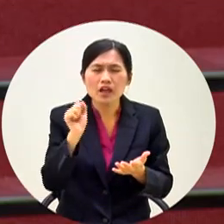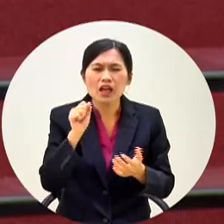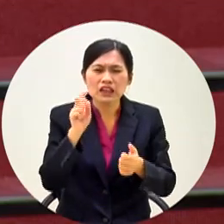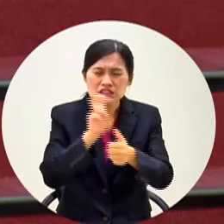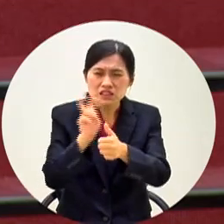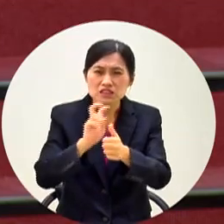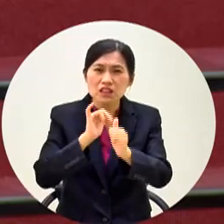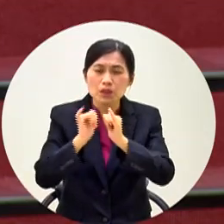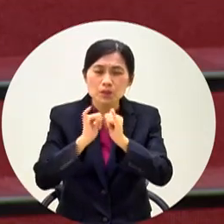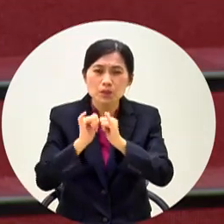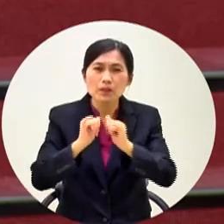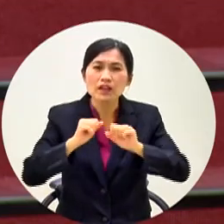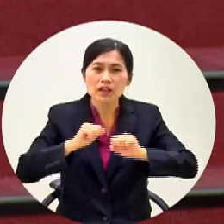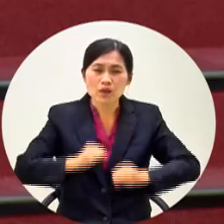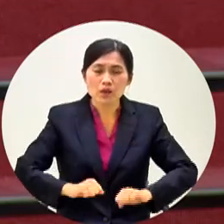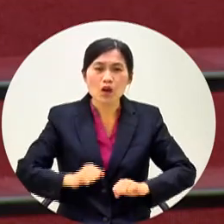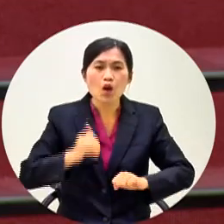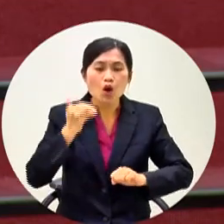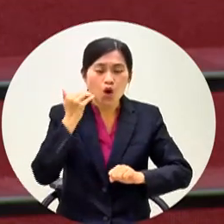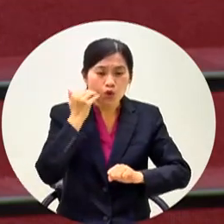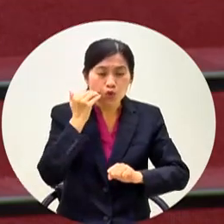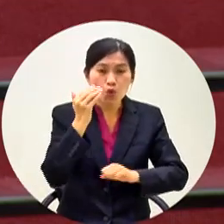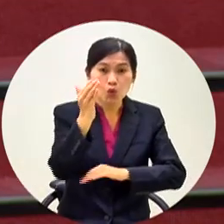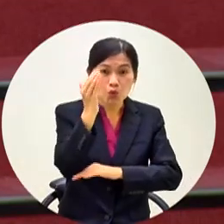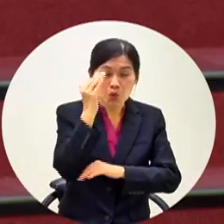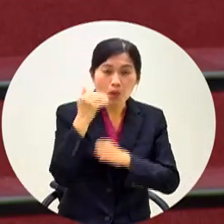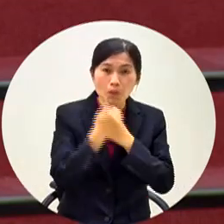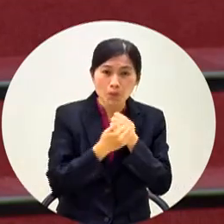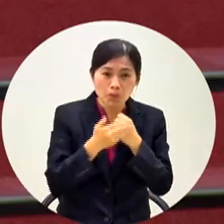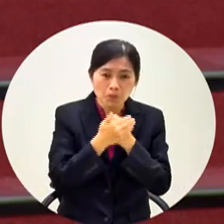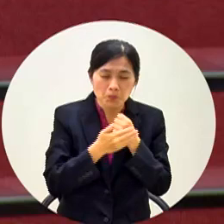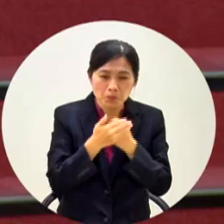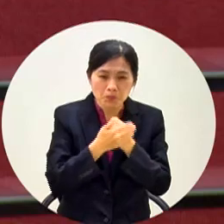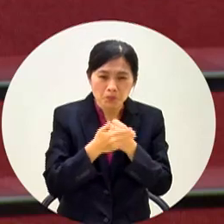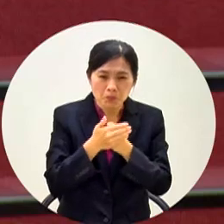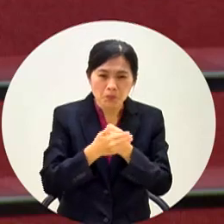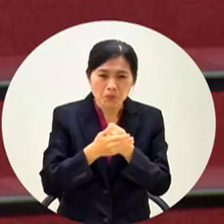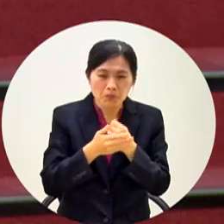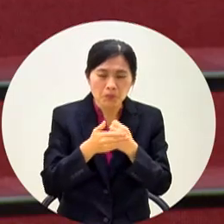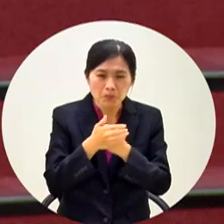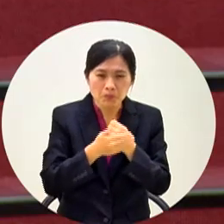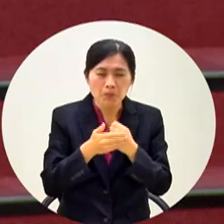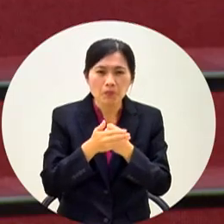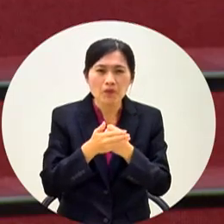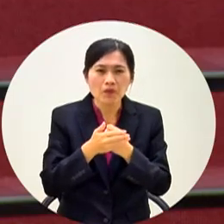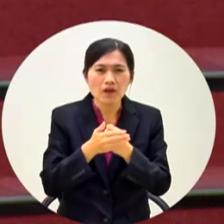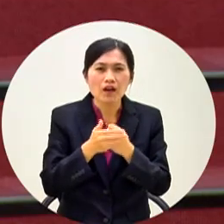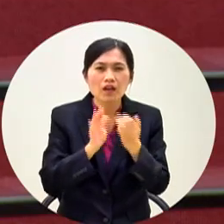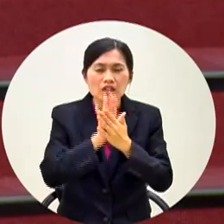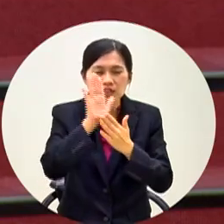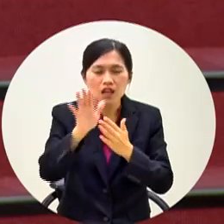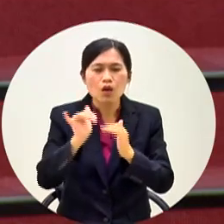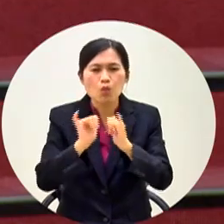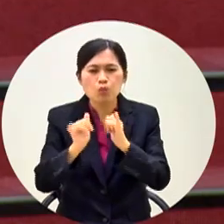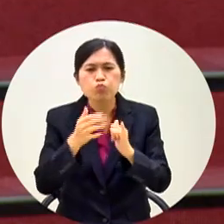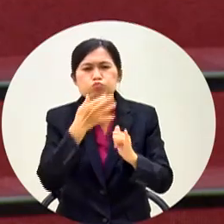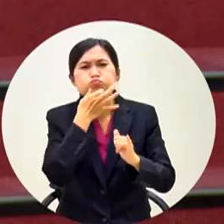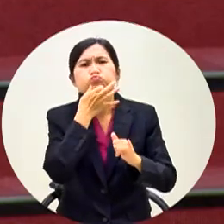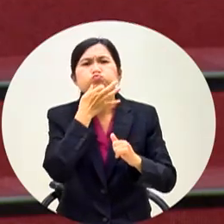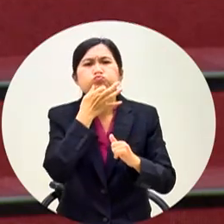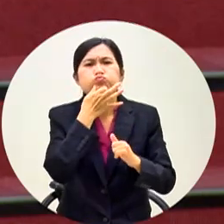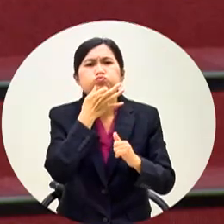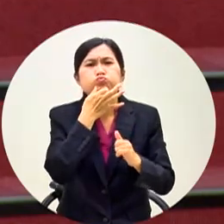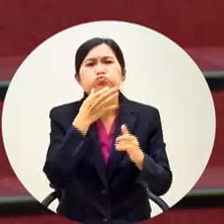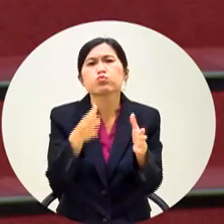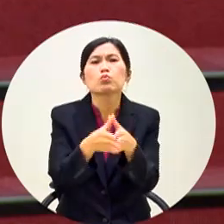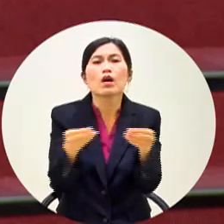果把关完毕了，民众根本不需要担心他吃到的肉品会不会有莱克多巴胺的问